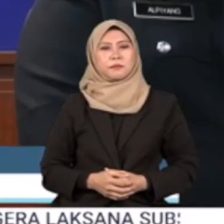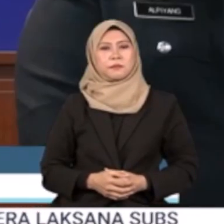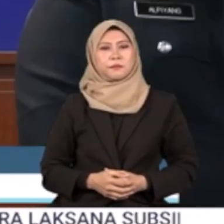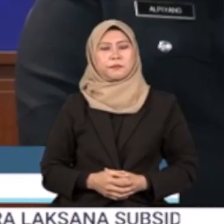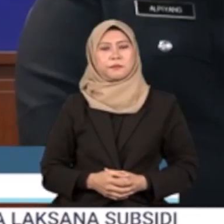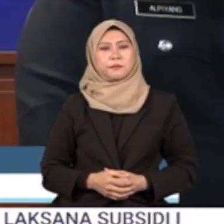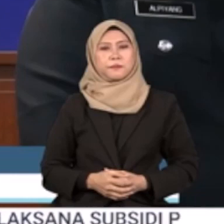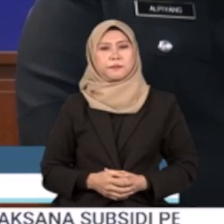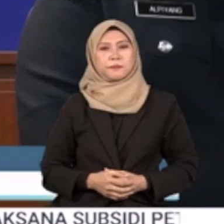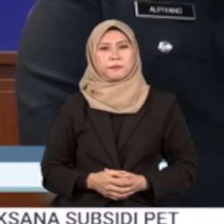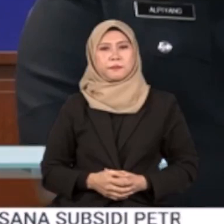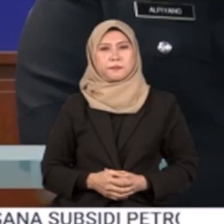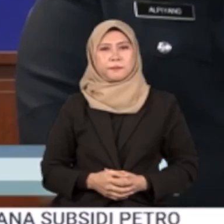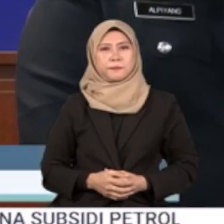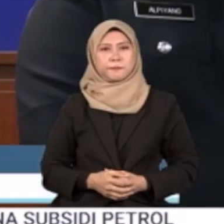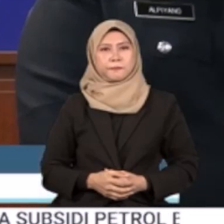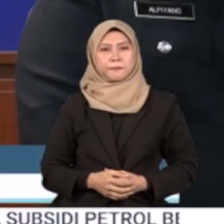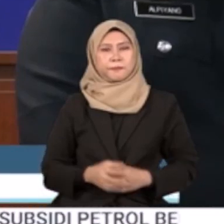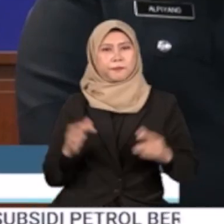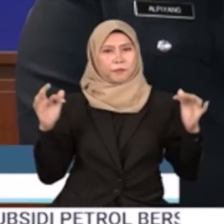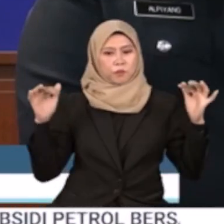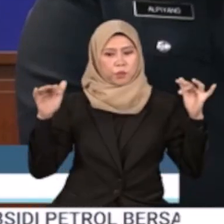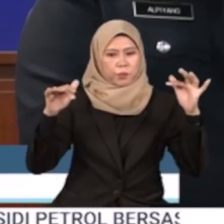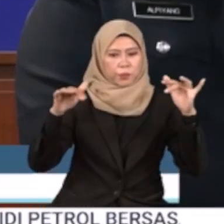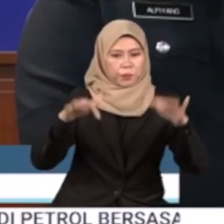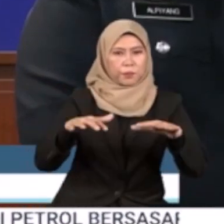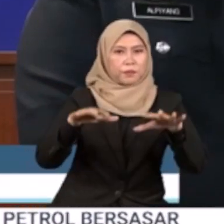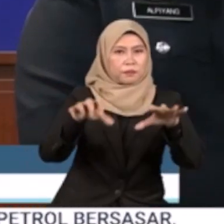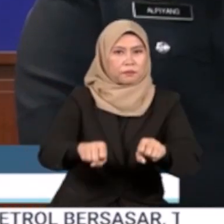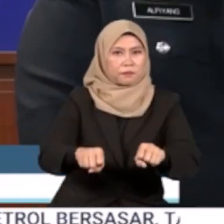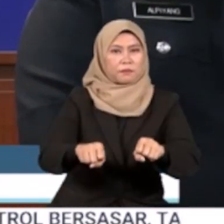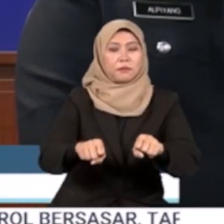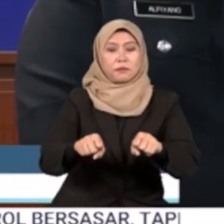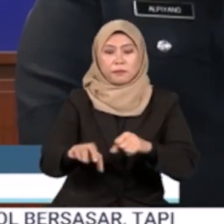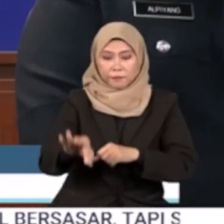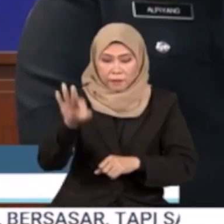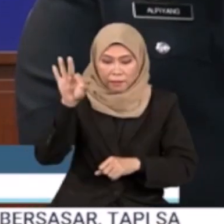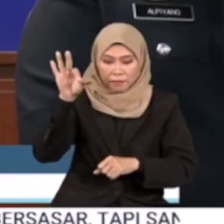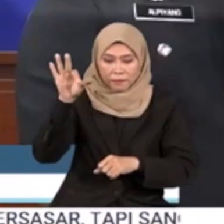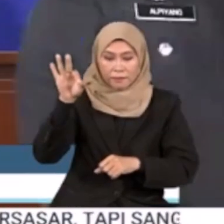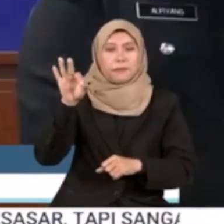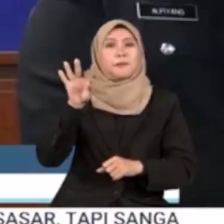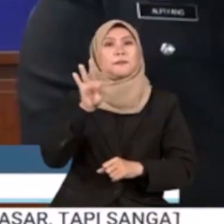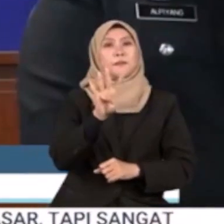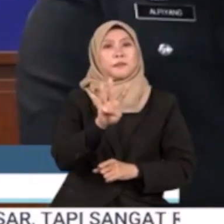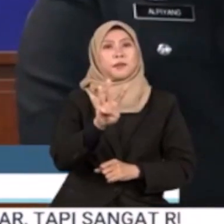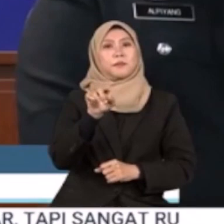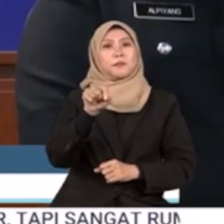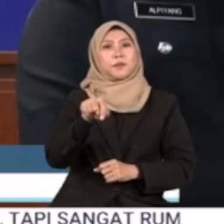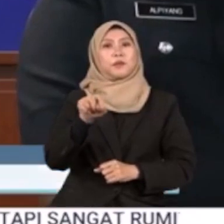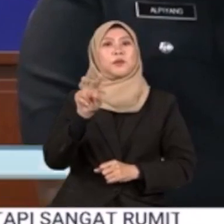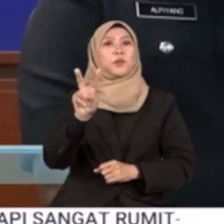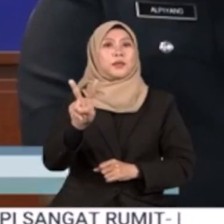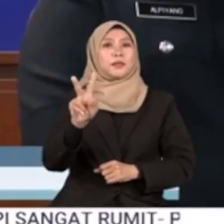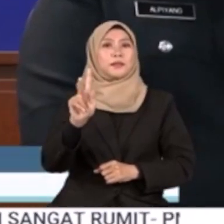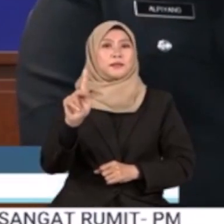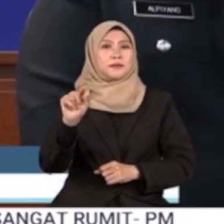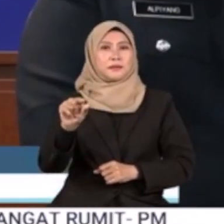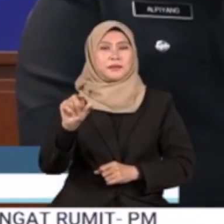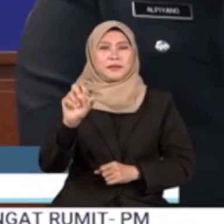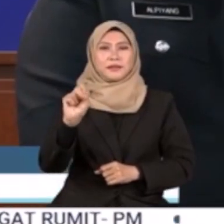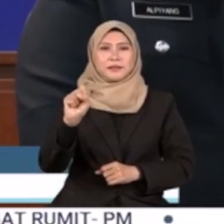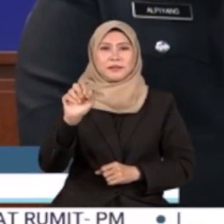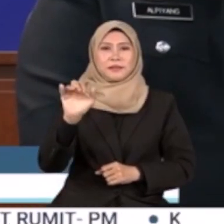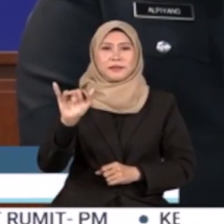dalam Cirebon itu kita telah menemui sebanyak empat puluhan 2 kg sabu